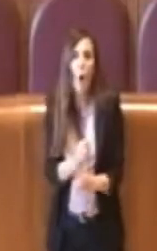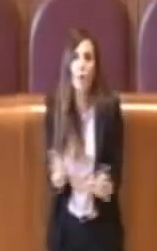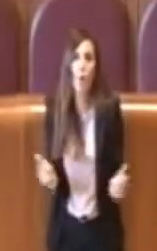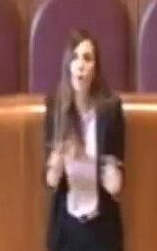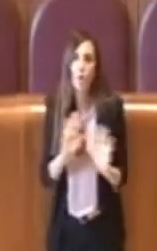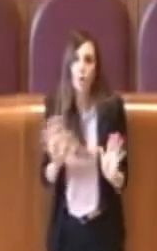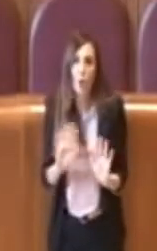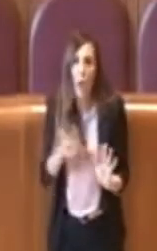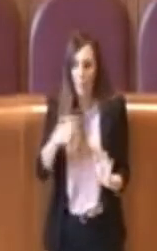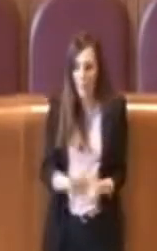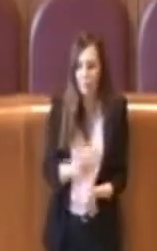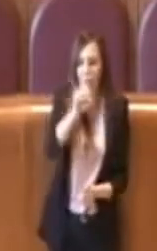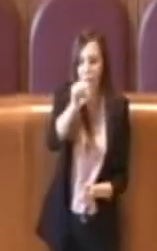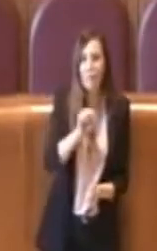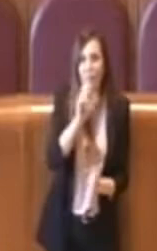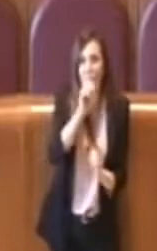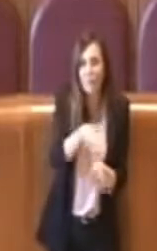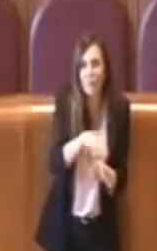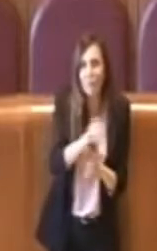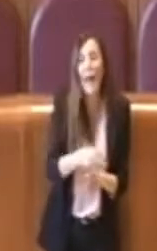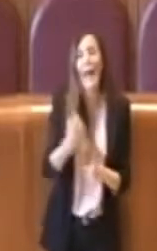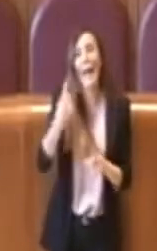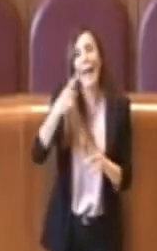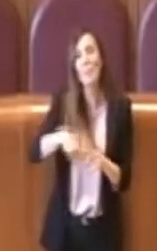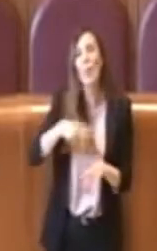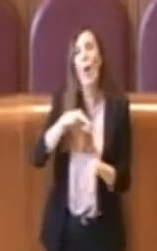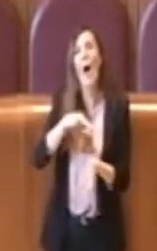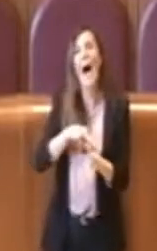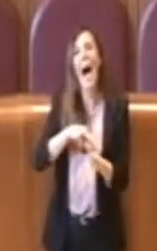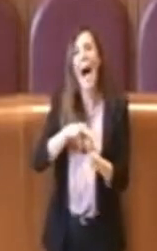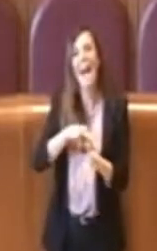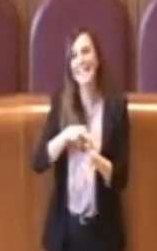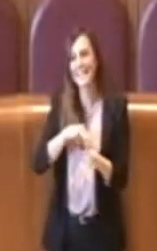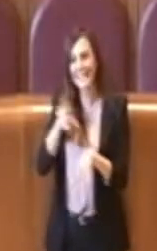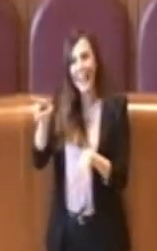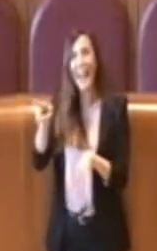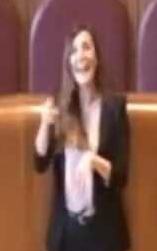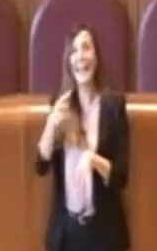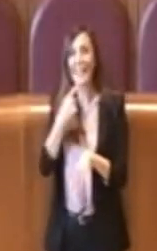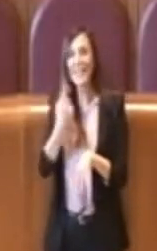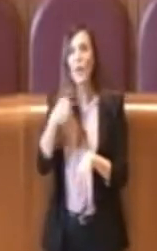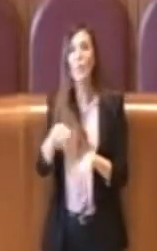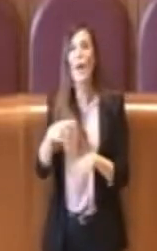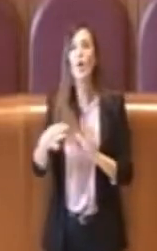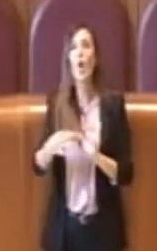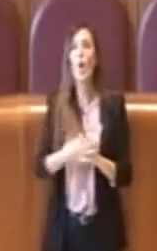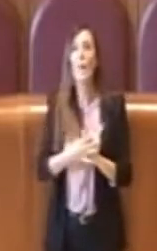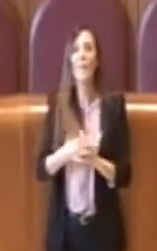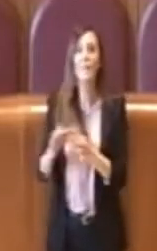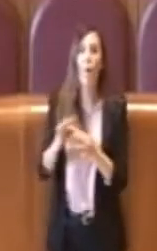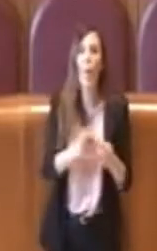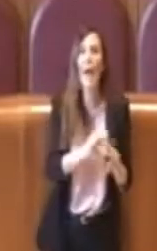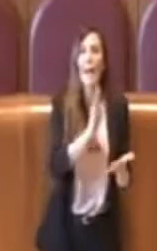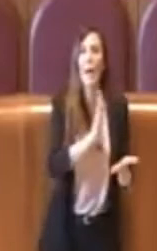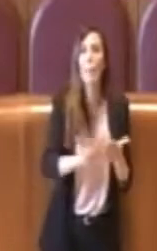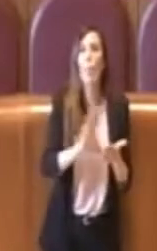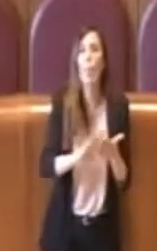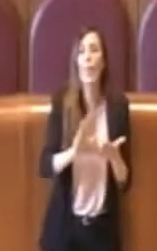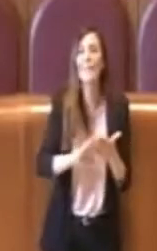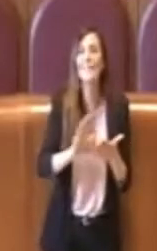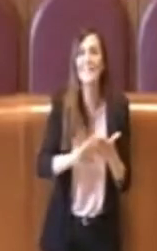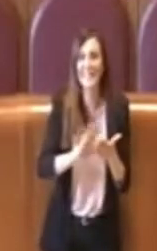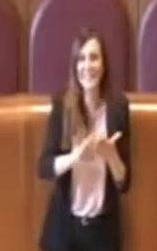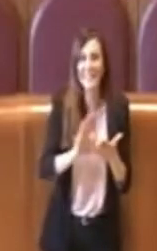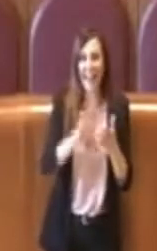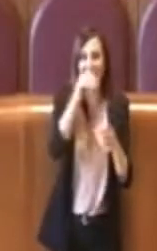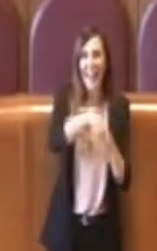e anche l'ASL, almeno così loro dicono, della normativa sull'igiene che tante volte non lo permette appunto